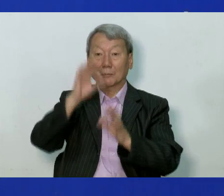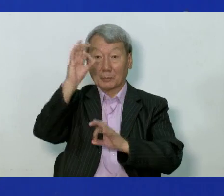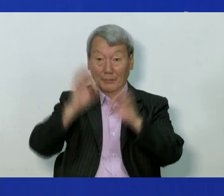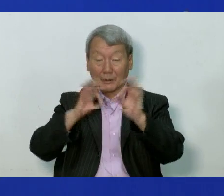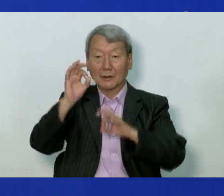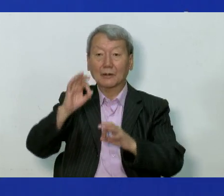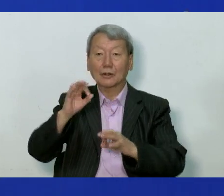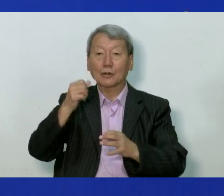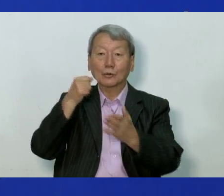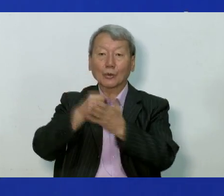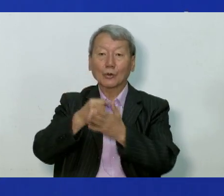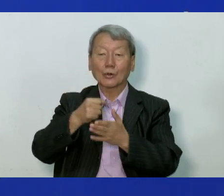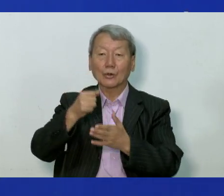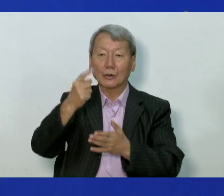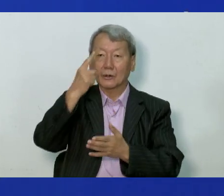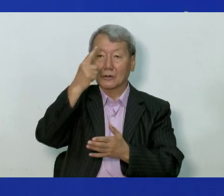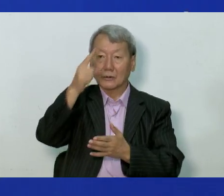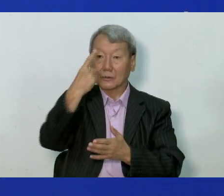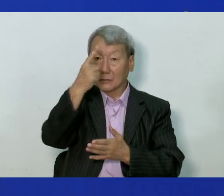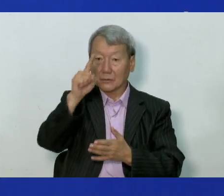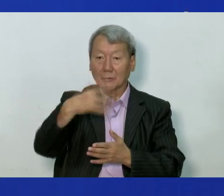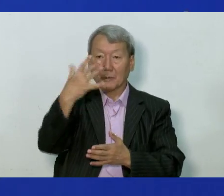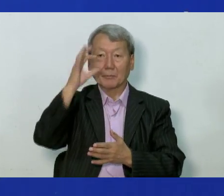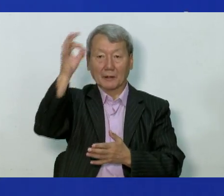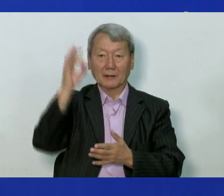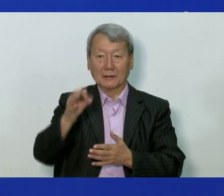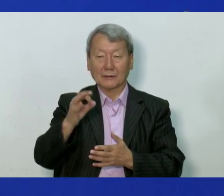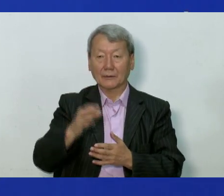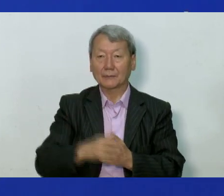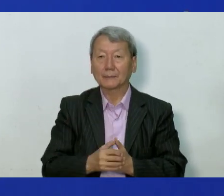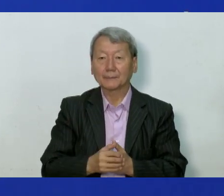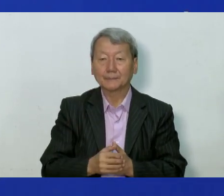процентная ставка до 1,5% годовых.